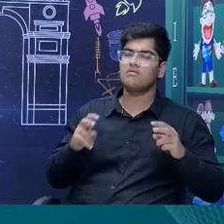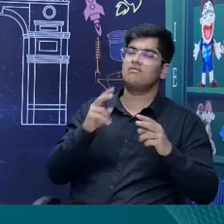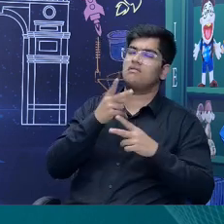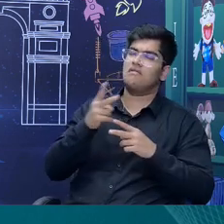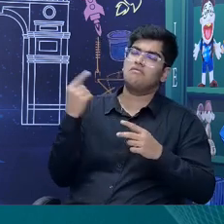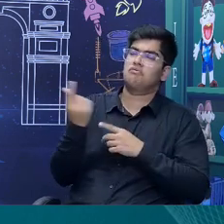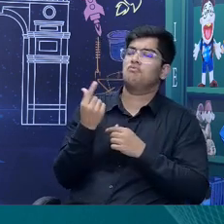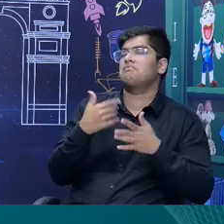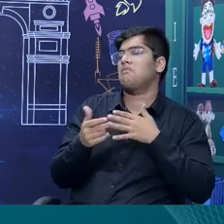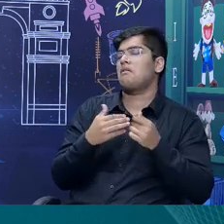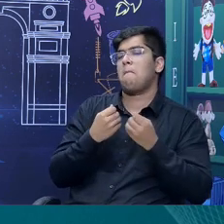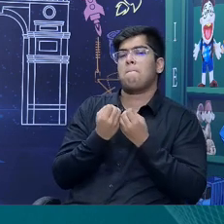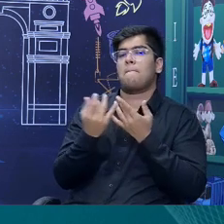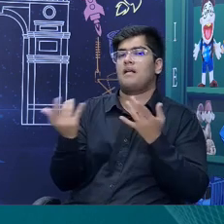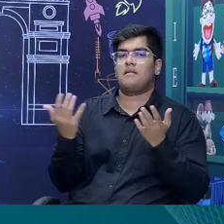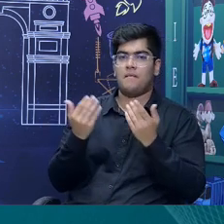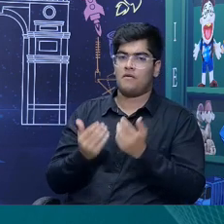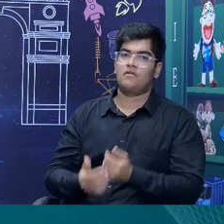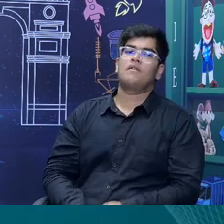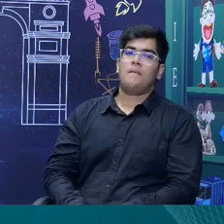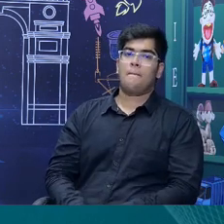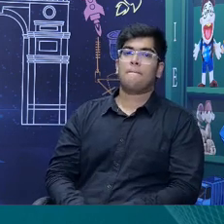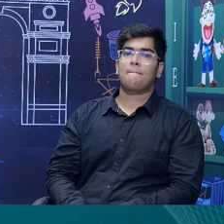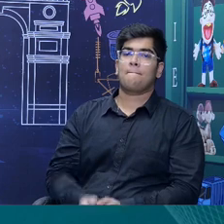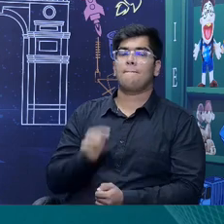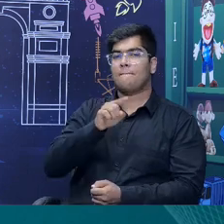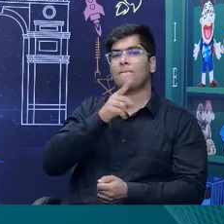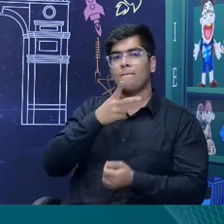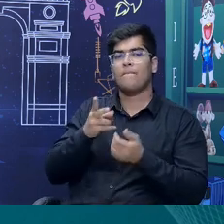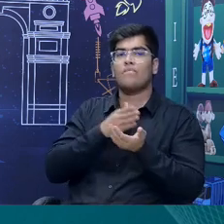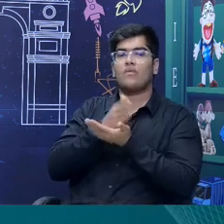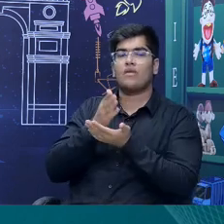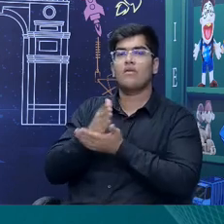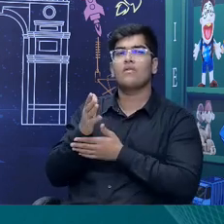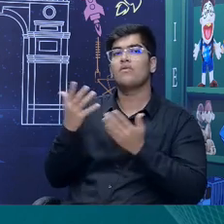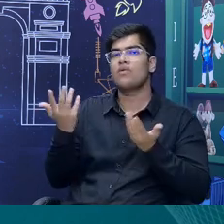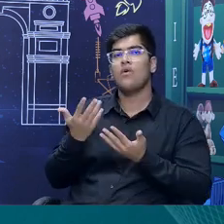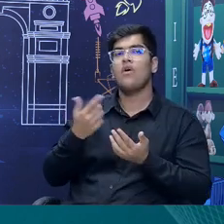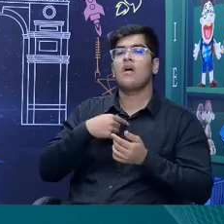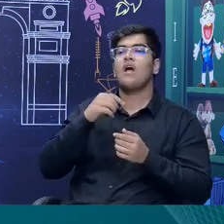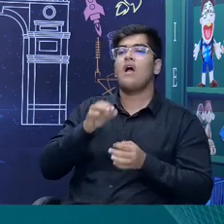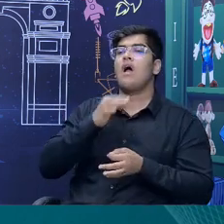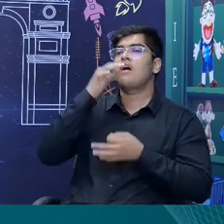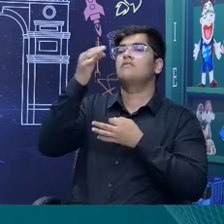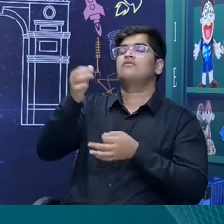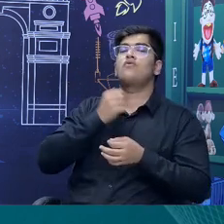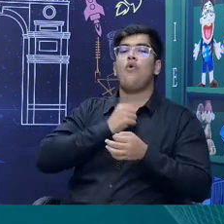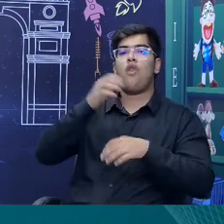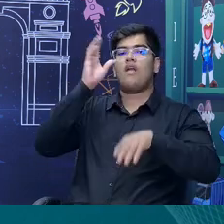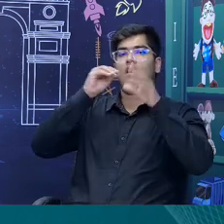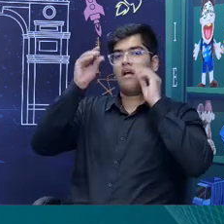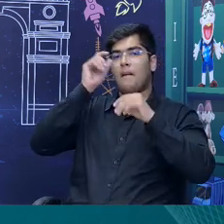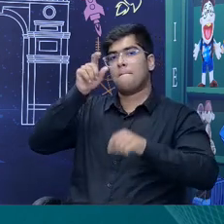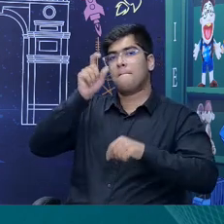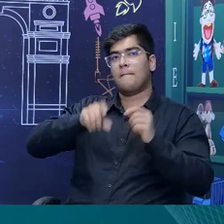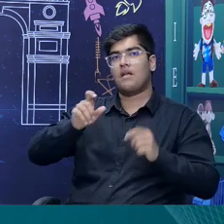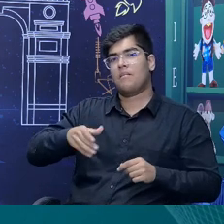हाय एल्टीट्यूड पे है सो डीज आर डिफरेंट वेज थ्रू विच आई एम रिचिंग आउट तू मी लर्नर्स ताकि उनको